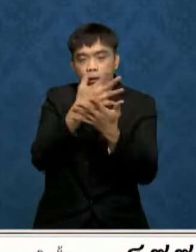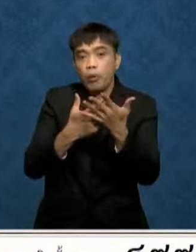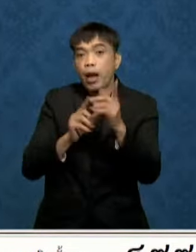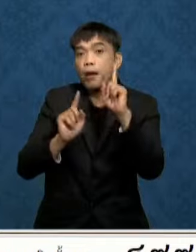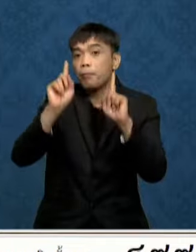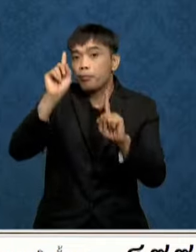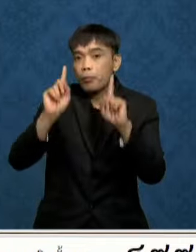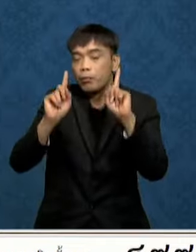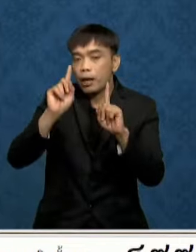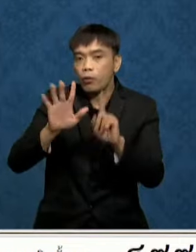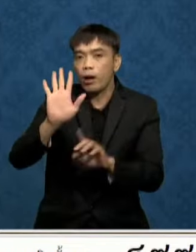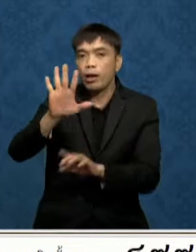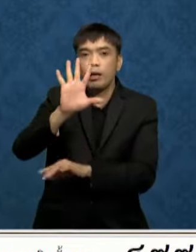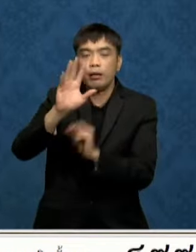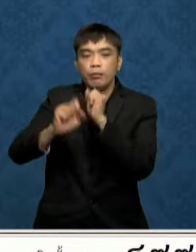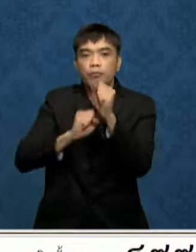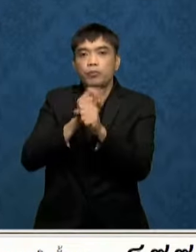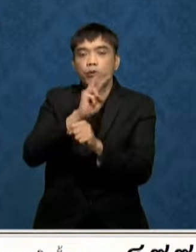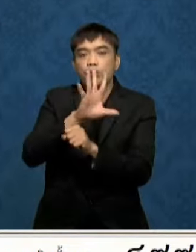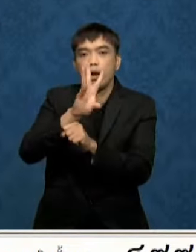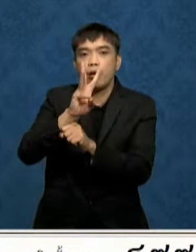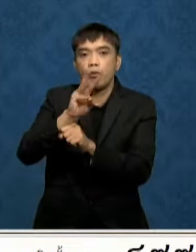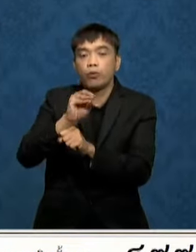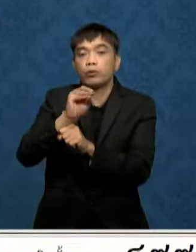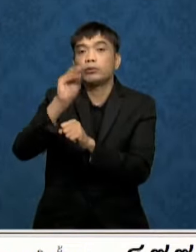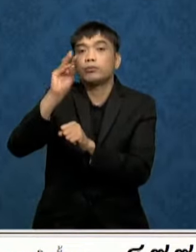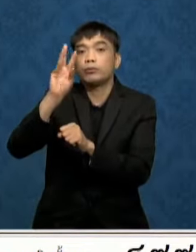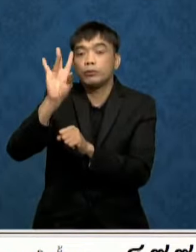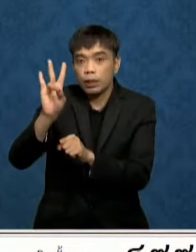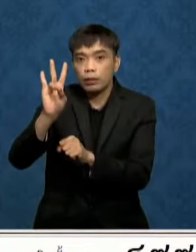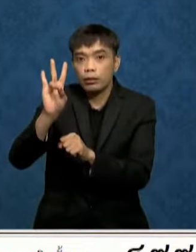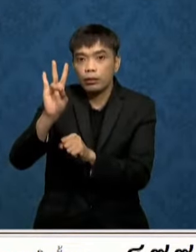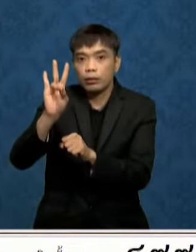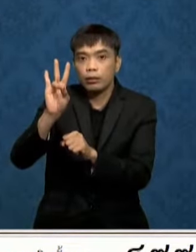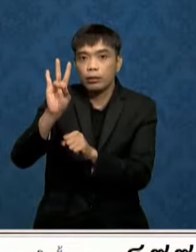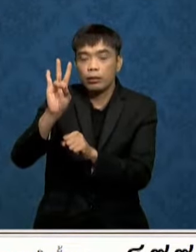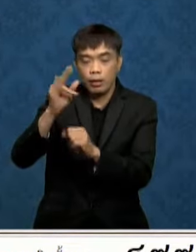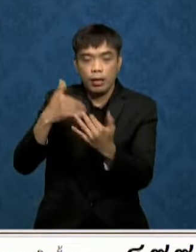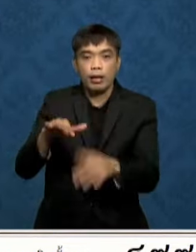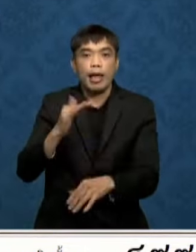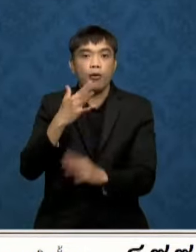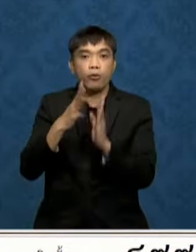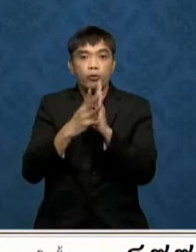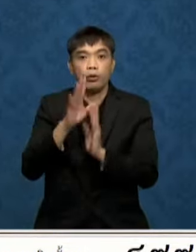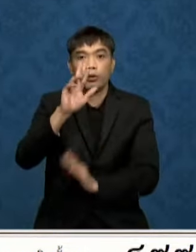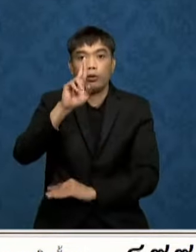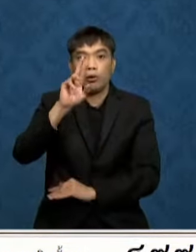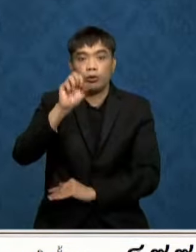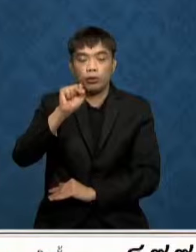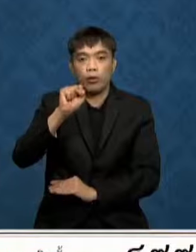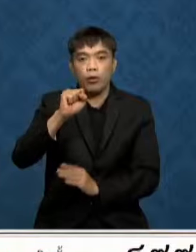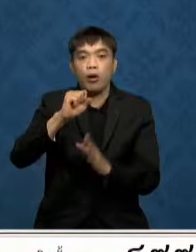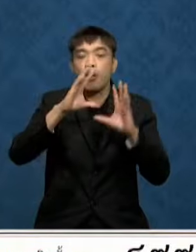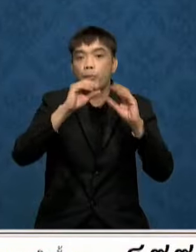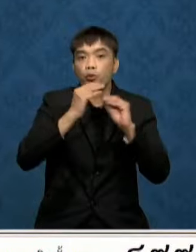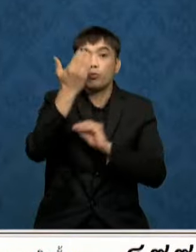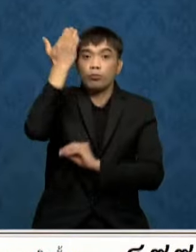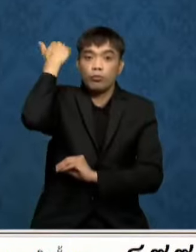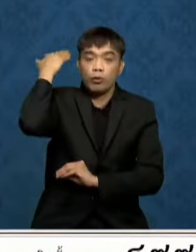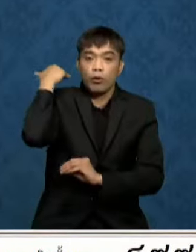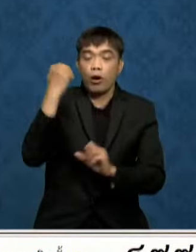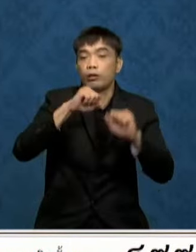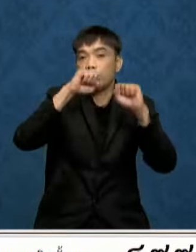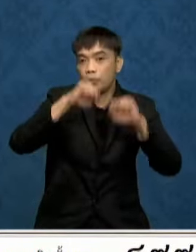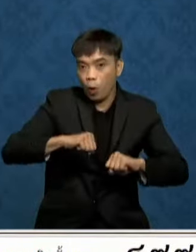มยและเราจะจัดเก็บพาดเป้าเดิมที่รัฐเอ่อที่สภาเคยอนุมัติไปเมื่อต้นปีไปเท่าไหร่